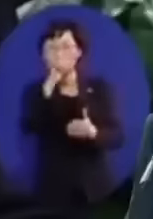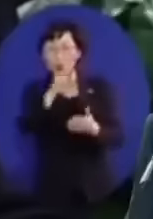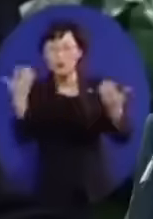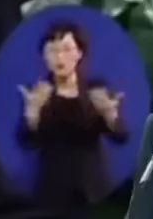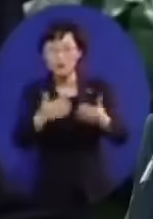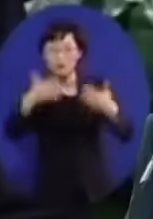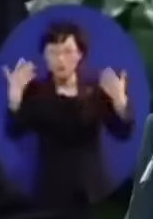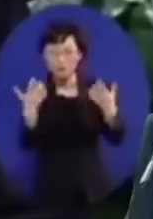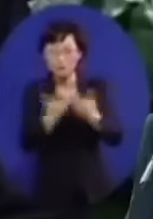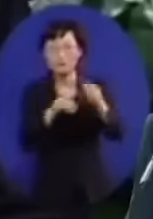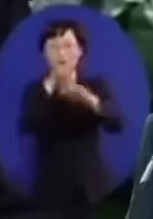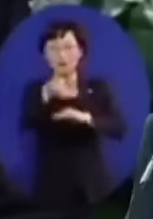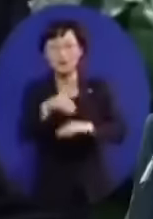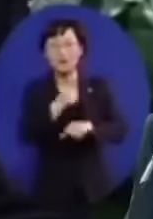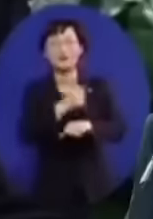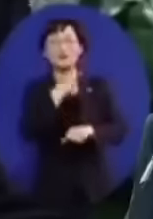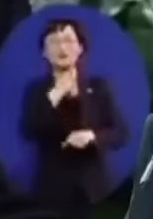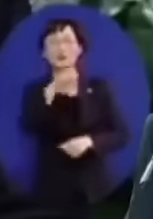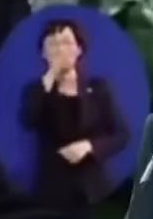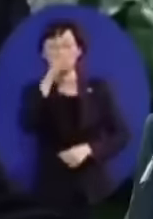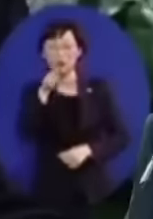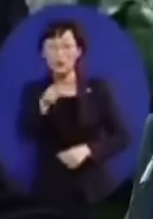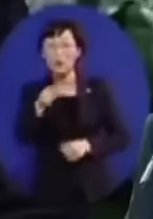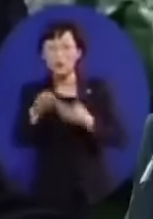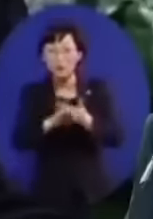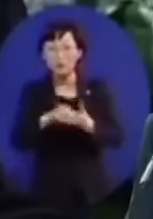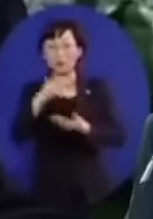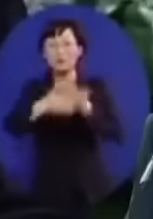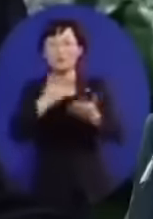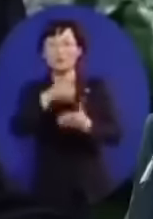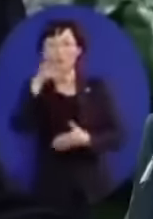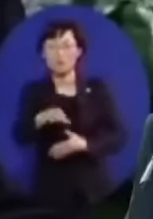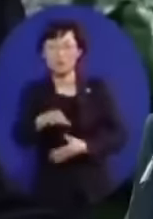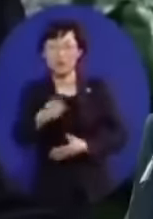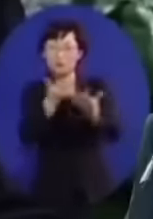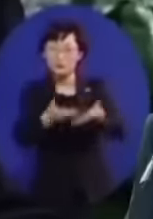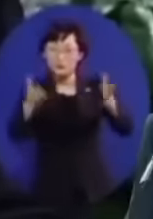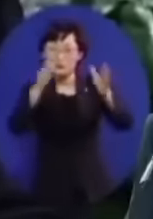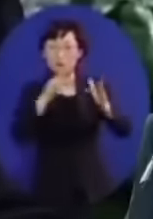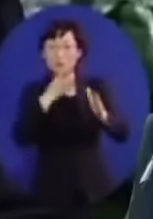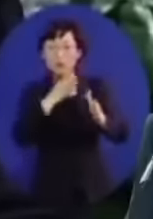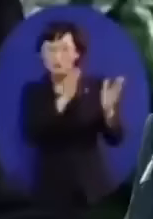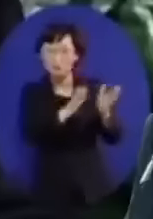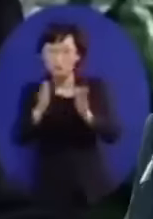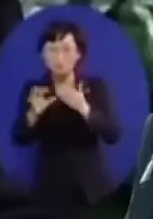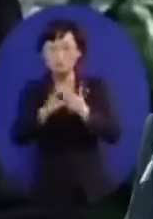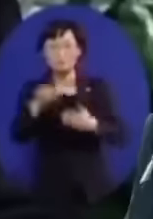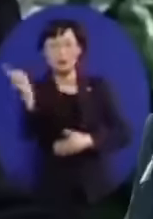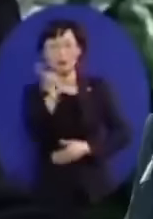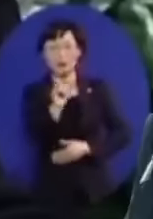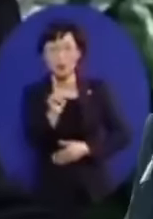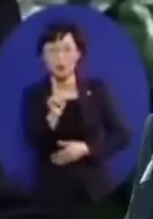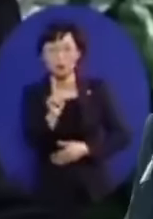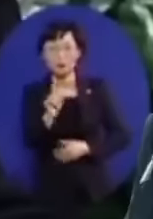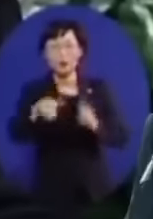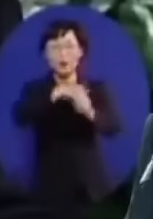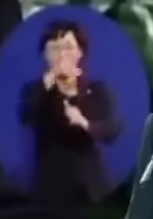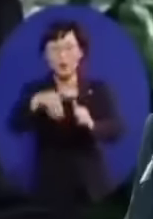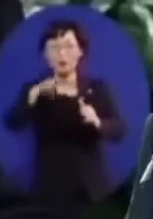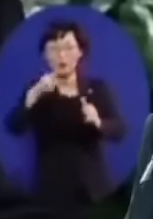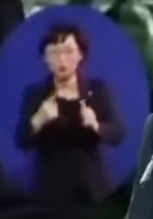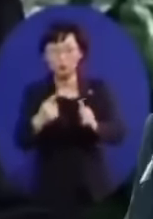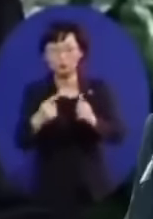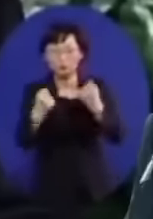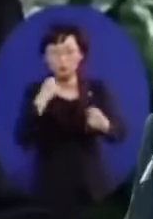원하시는 것입니다. 그러므로 우리가 하나님 앞에 그릇만 준비하면 어떠한 환경에도